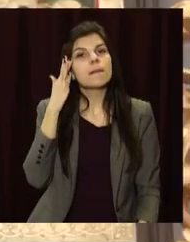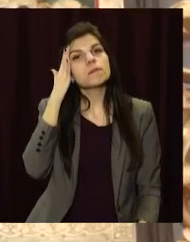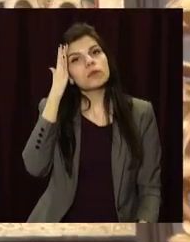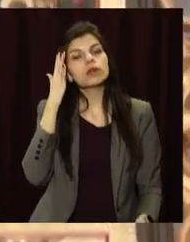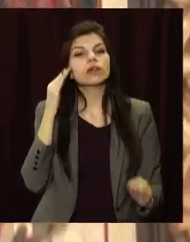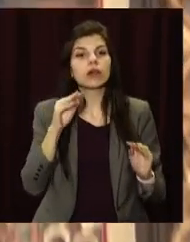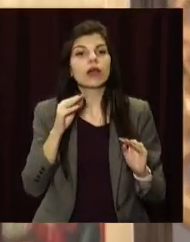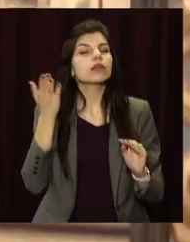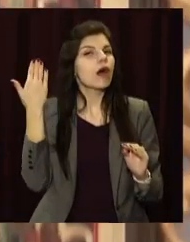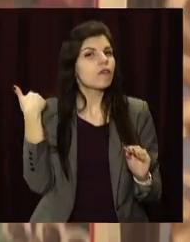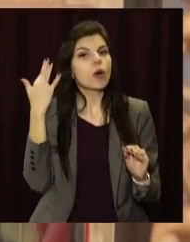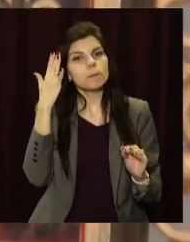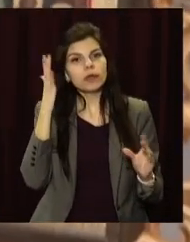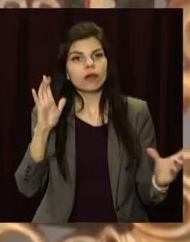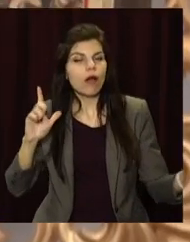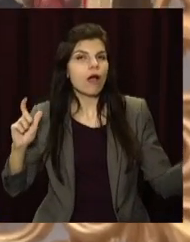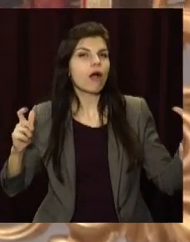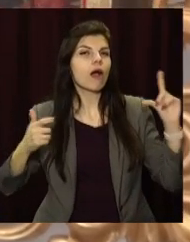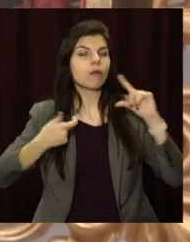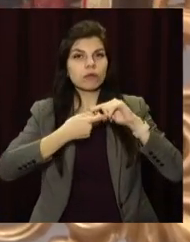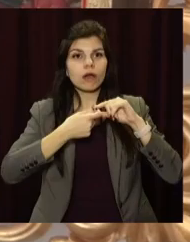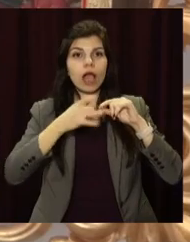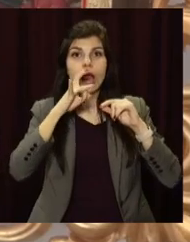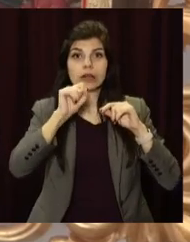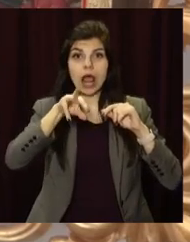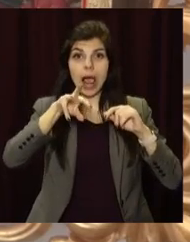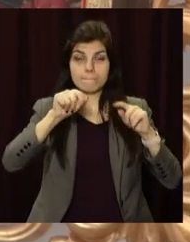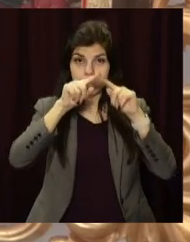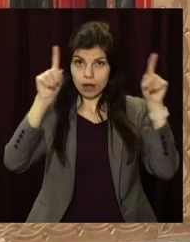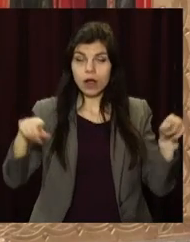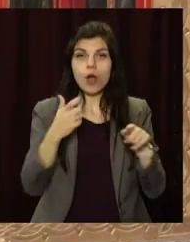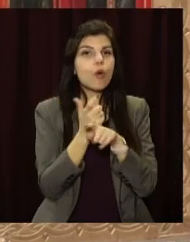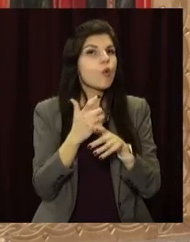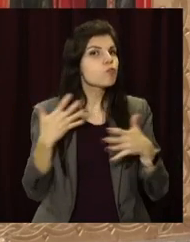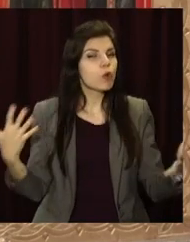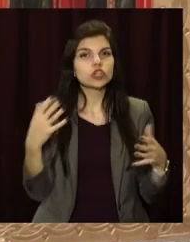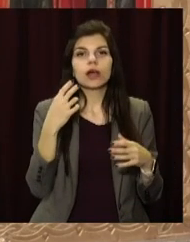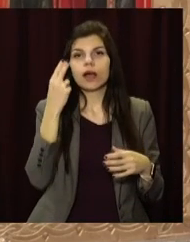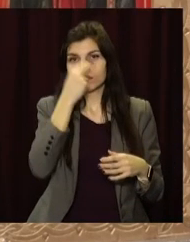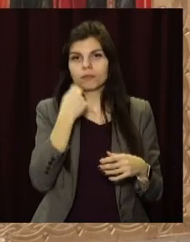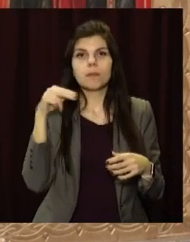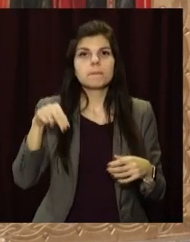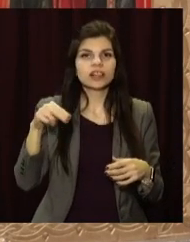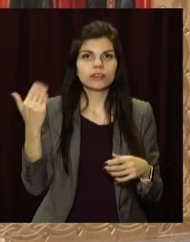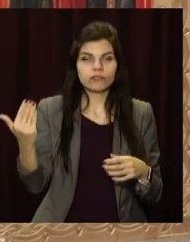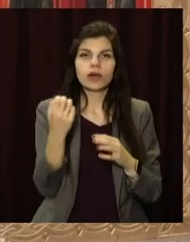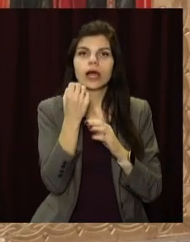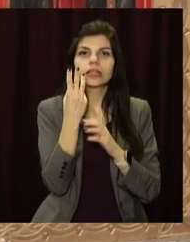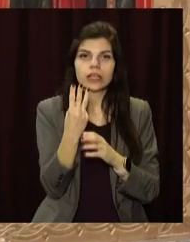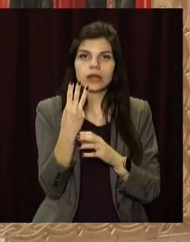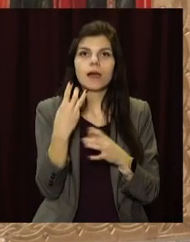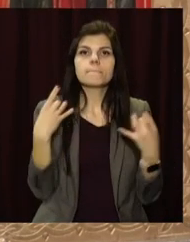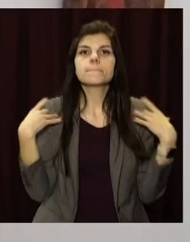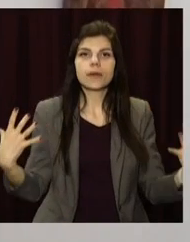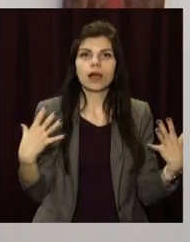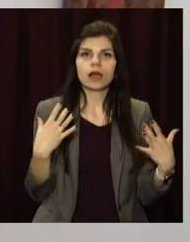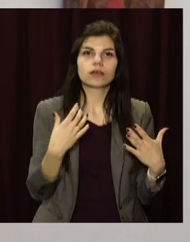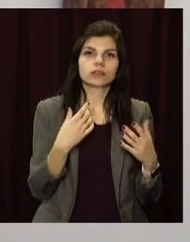зараз. Унікальну виставку називають ще й тому, що це третя експозиція іконопису за час існування